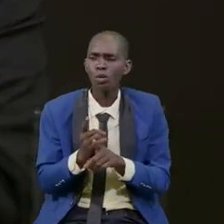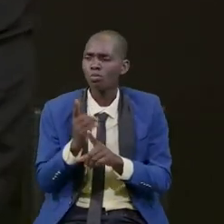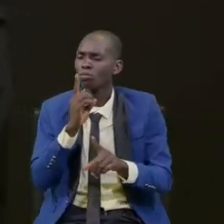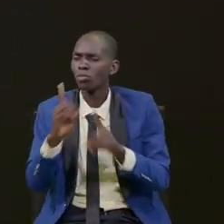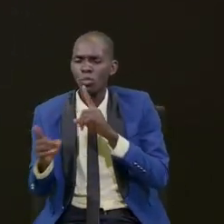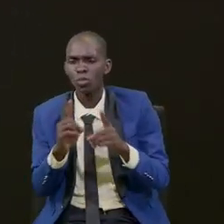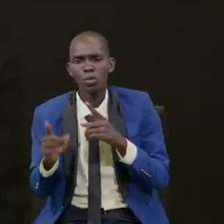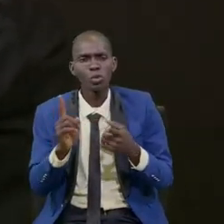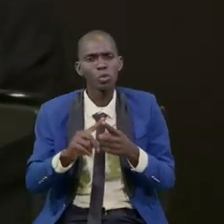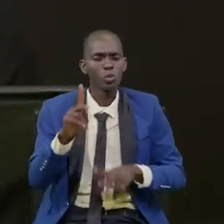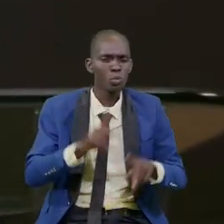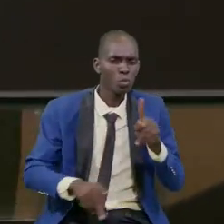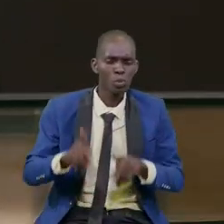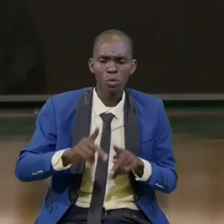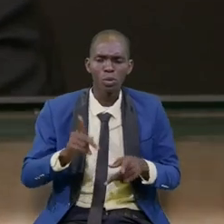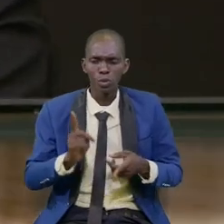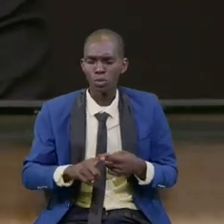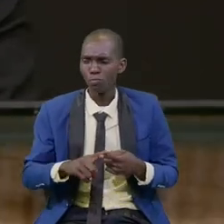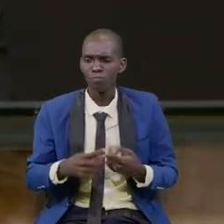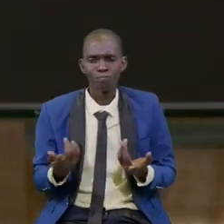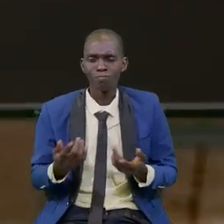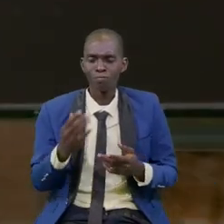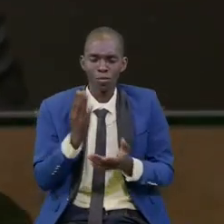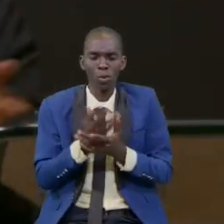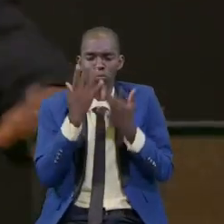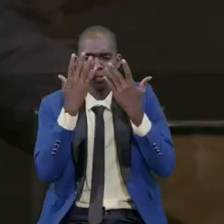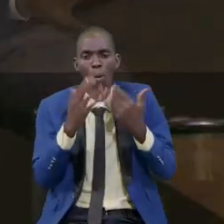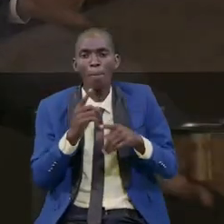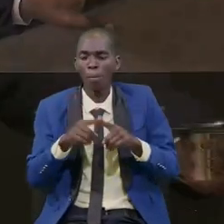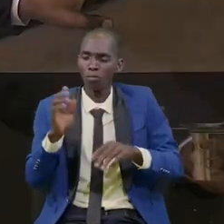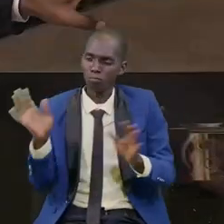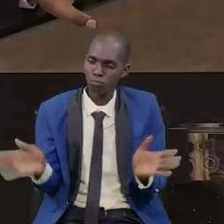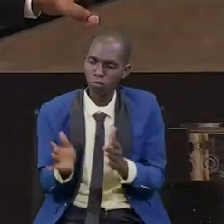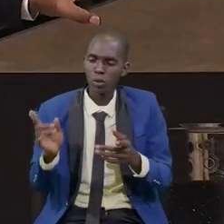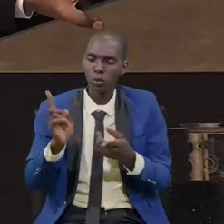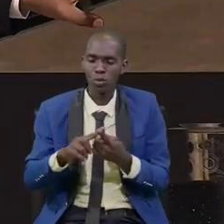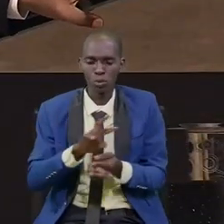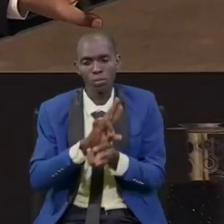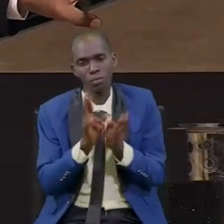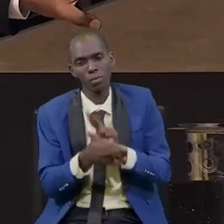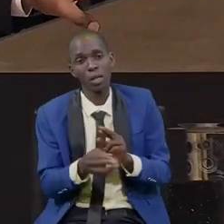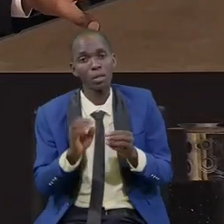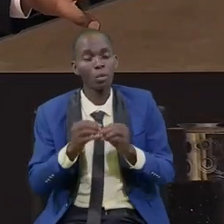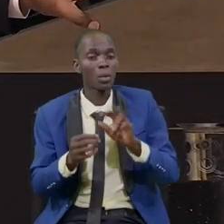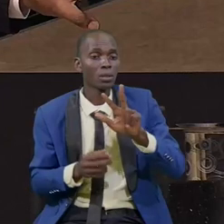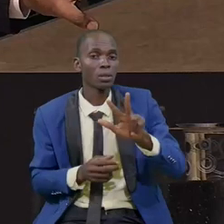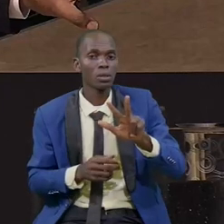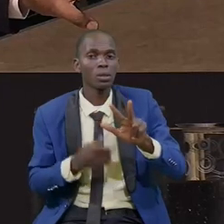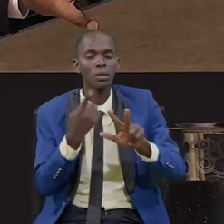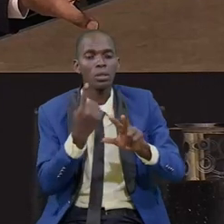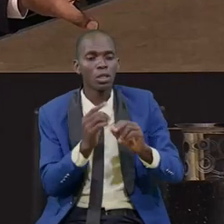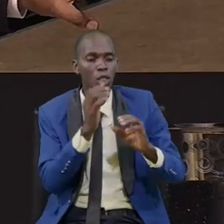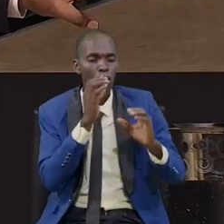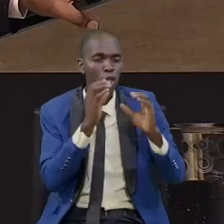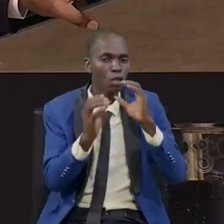conduire les gens au point de la repentance. Voilà la troisième partie ici. Troisième partie, c'est la conversation avec les